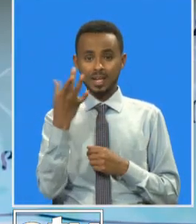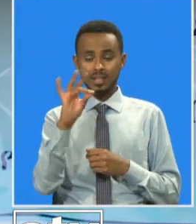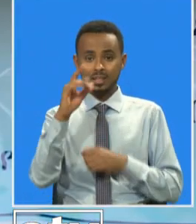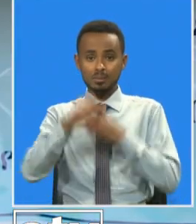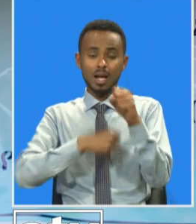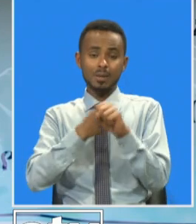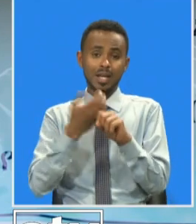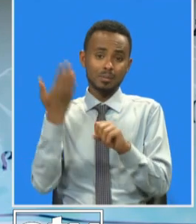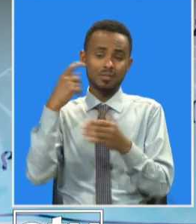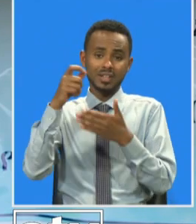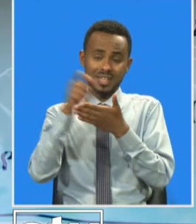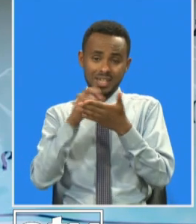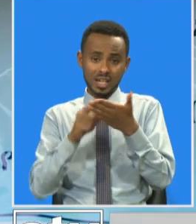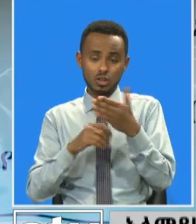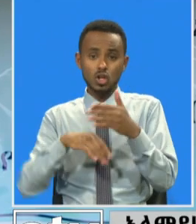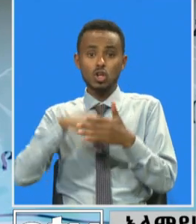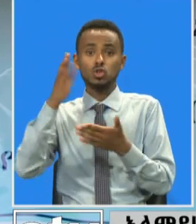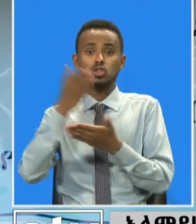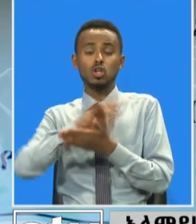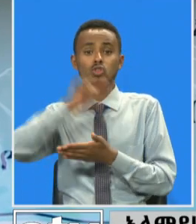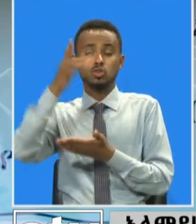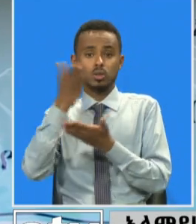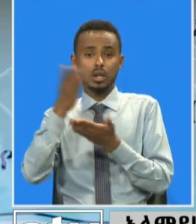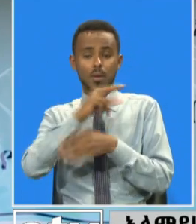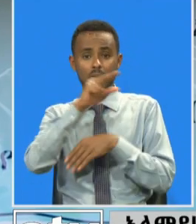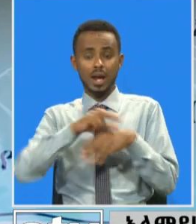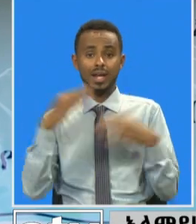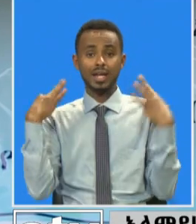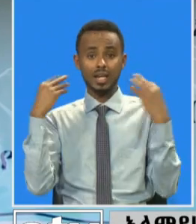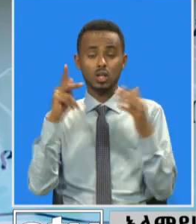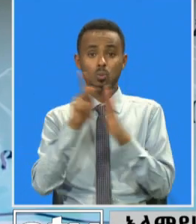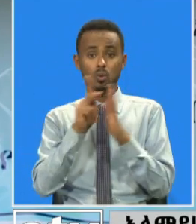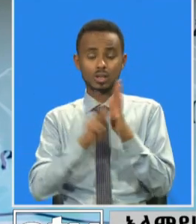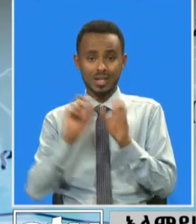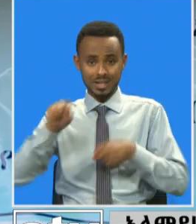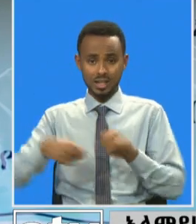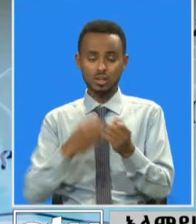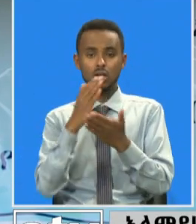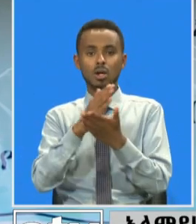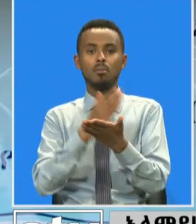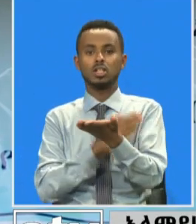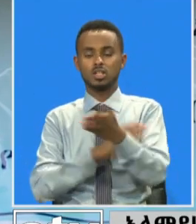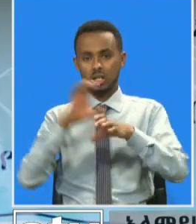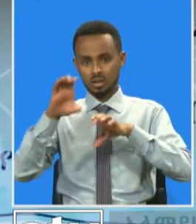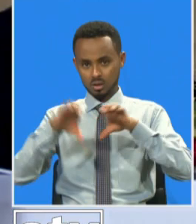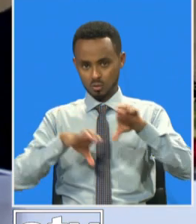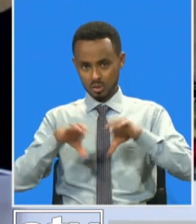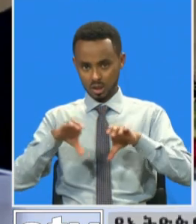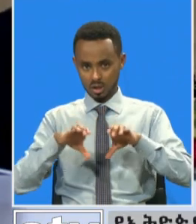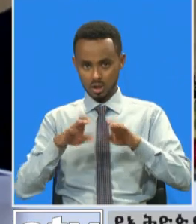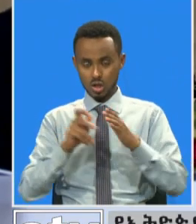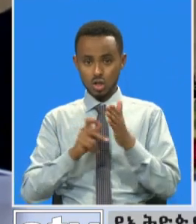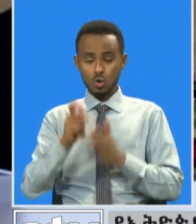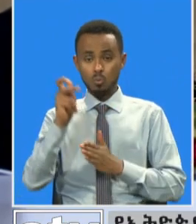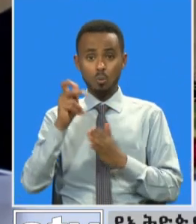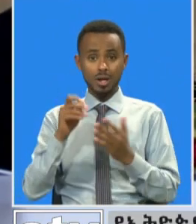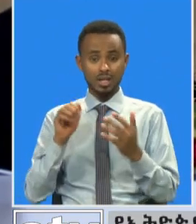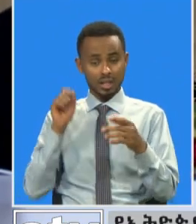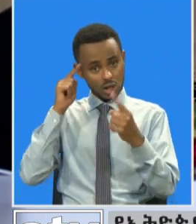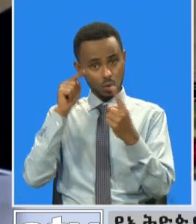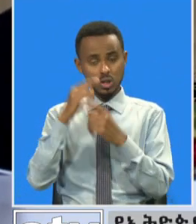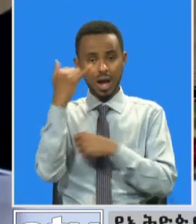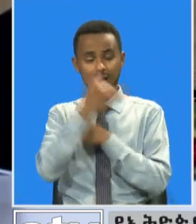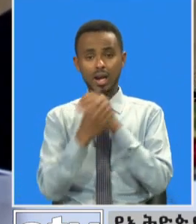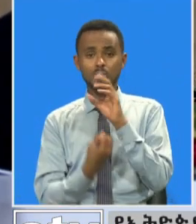ከ18 ዓመታት በፊት የተቀረጸው የውጭ ጉዳይና ብሔራዊ የደህንነት ፖሊሲና ስትራቴጂ ማሻሻያ ተደርጎበታል። ዲፕሎማሲያዊ ተልኳችን